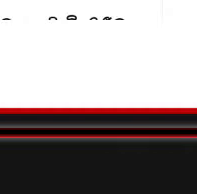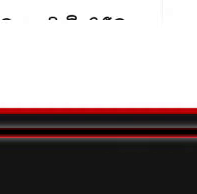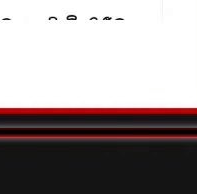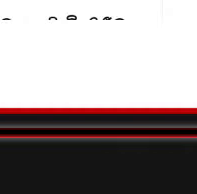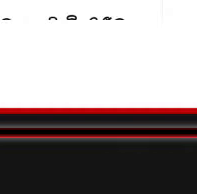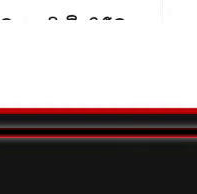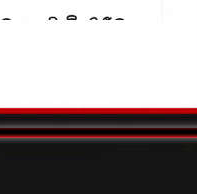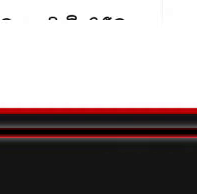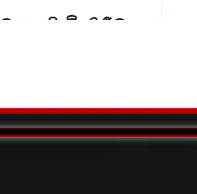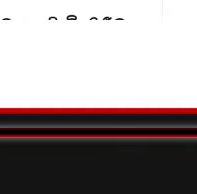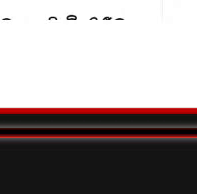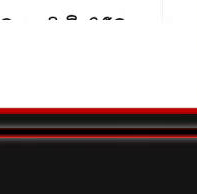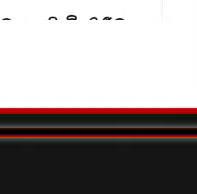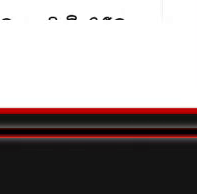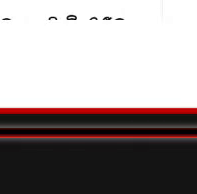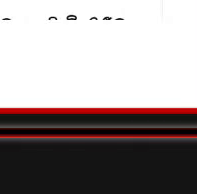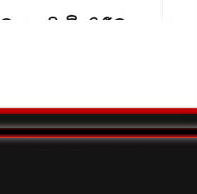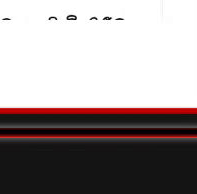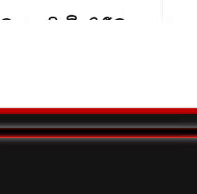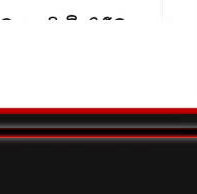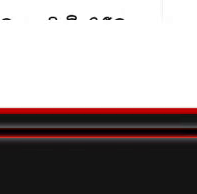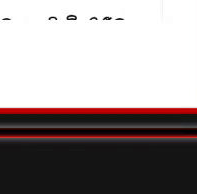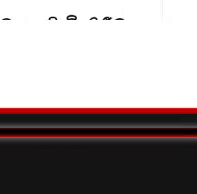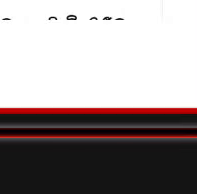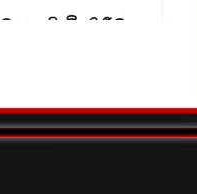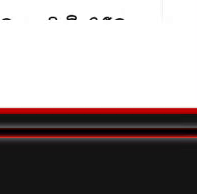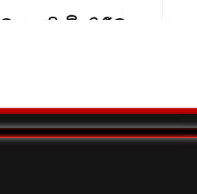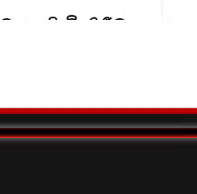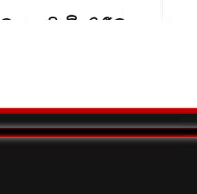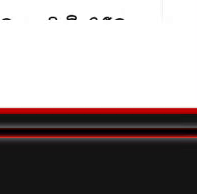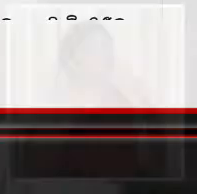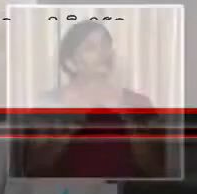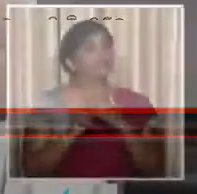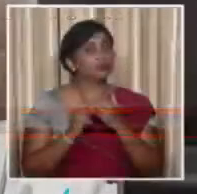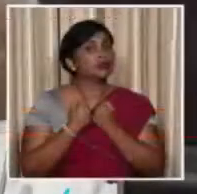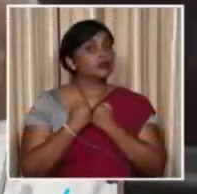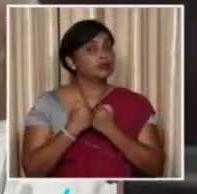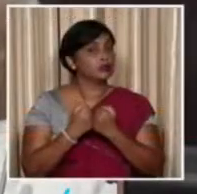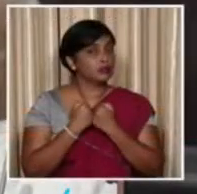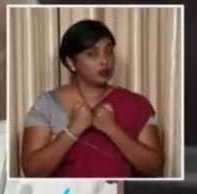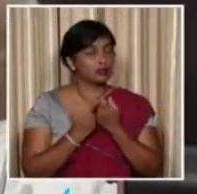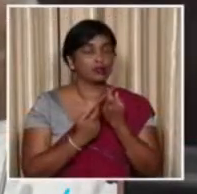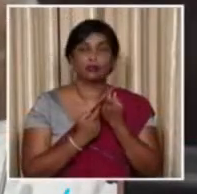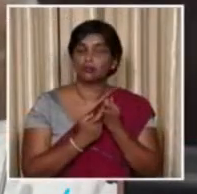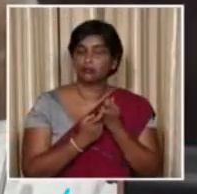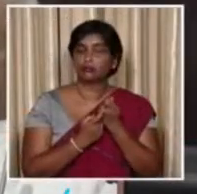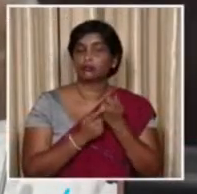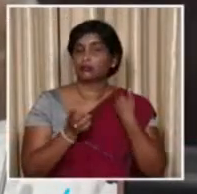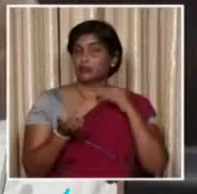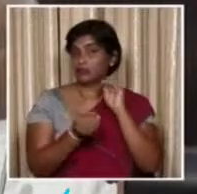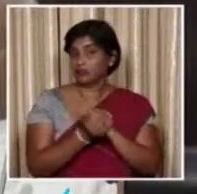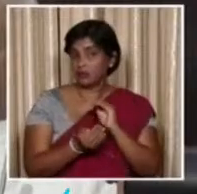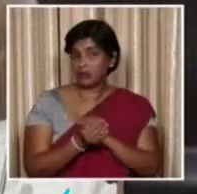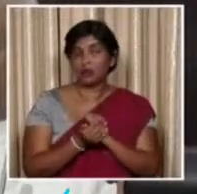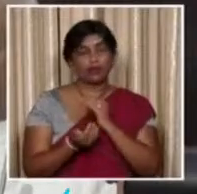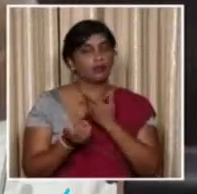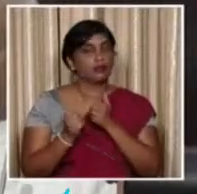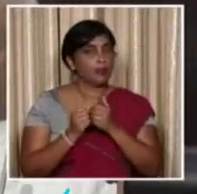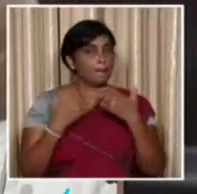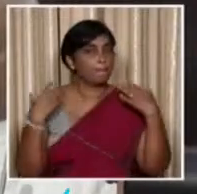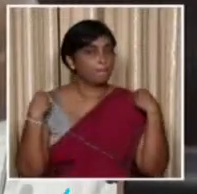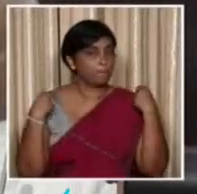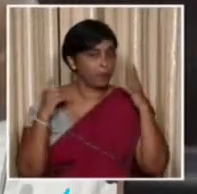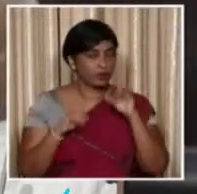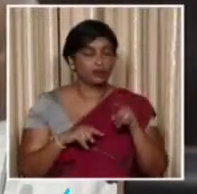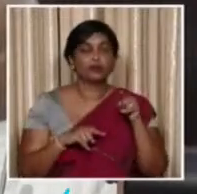අතර මීන්තලාවේ දුම්රිය ස්ථානීය පරිෂදයේ පදනම් කොටගෙන ප්‍රවාහන ආර්ථික බහුලු සහ ගබඩා පහසුකම්